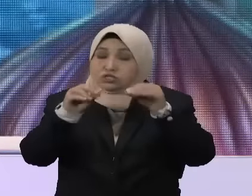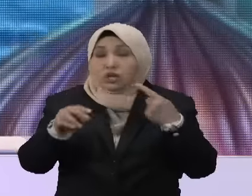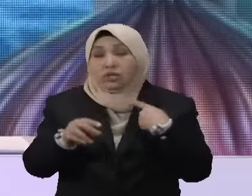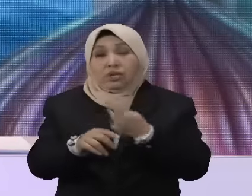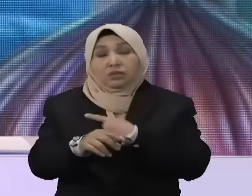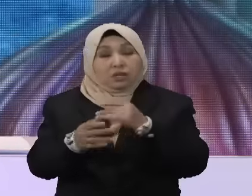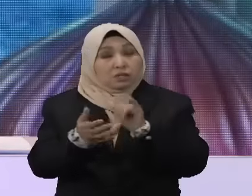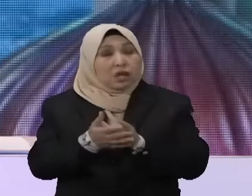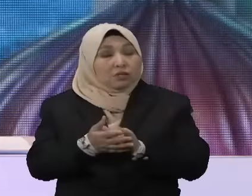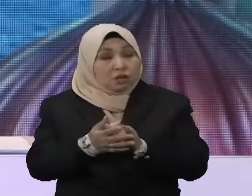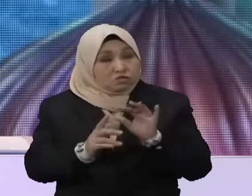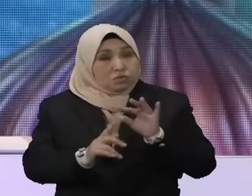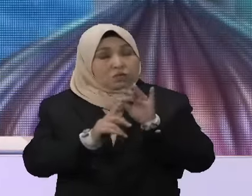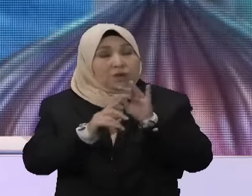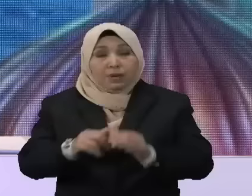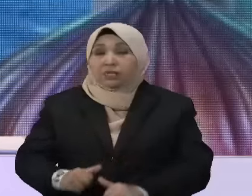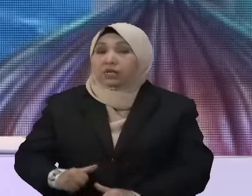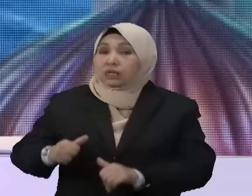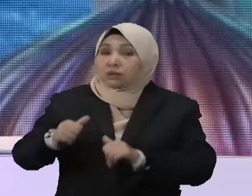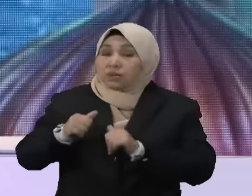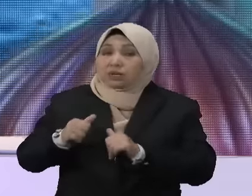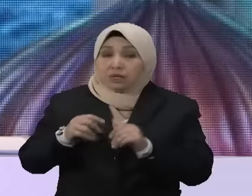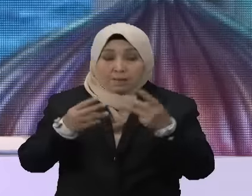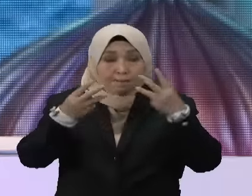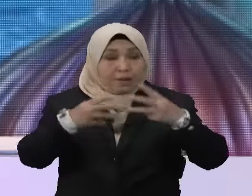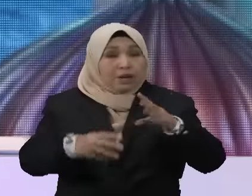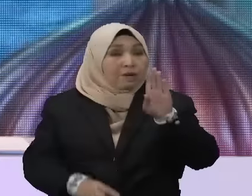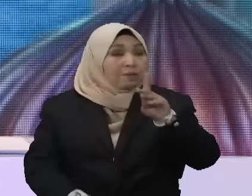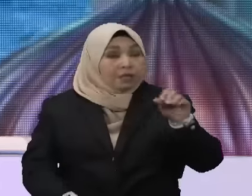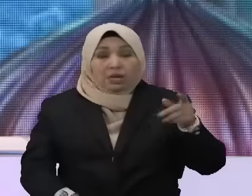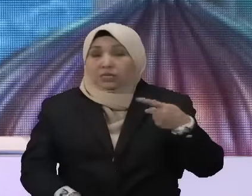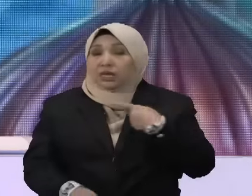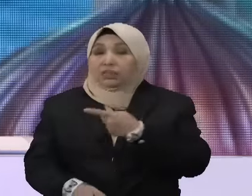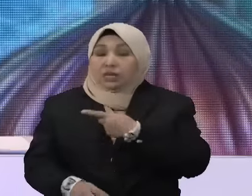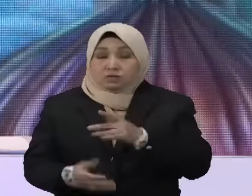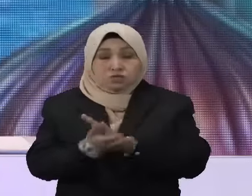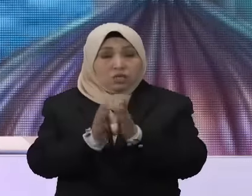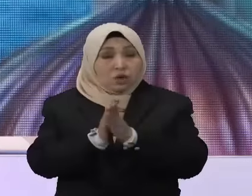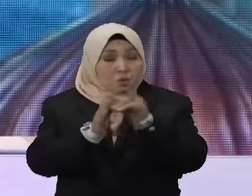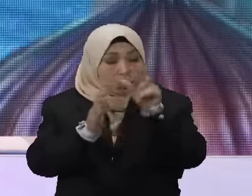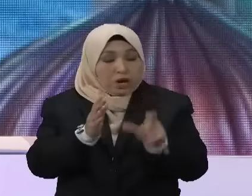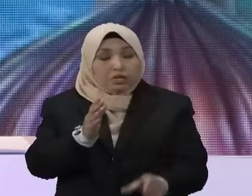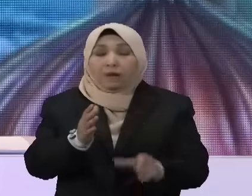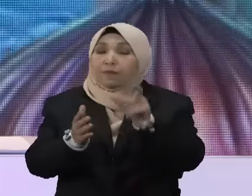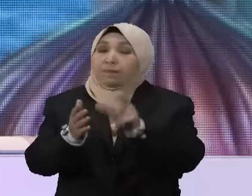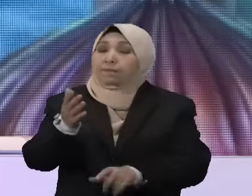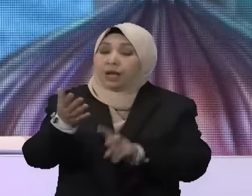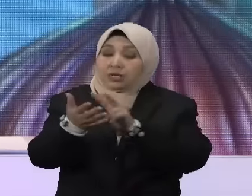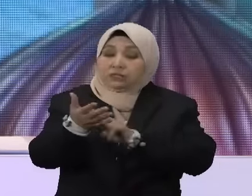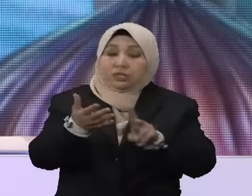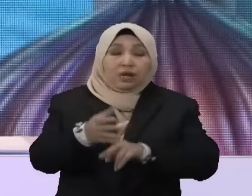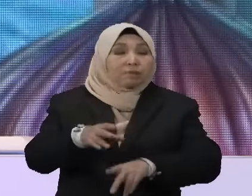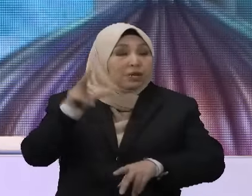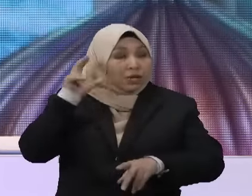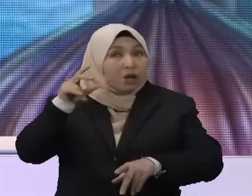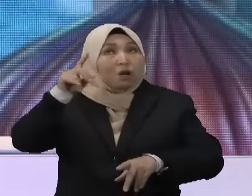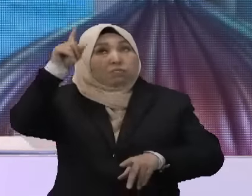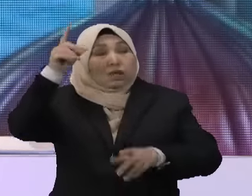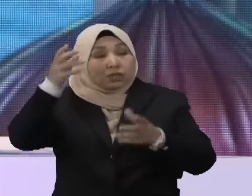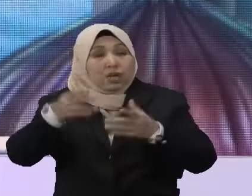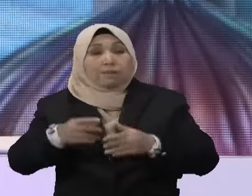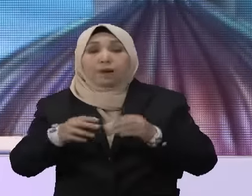bahawasanya khususnya kepada tentera ketika Perang Badar dan juga kepada kita selaku orang yang membaca dan mendengar, adalah untuk Allah SWT